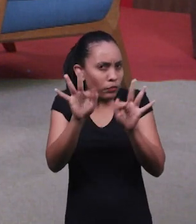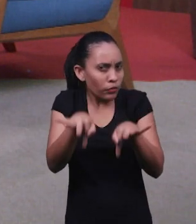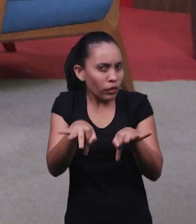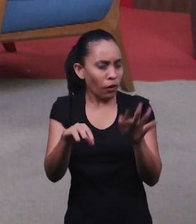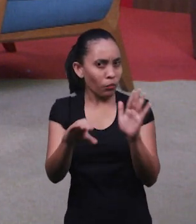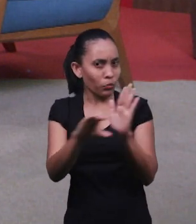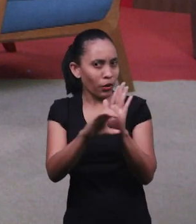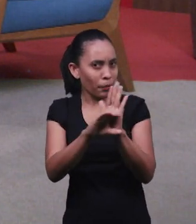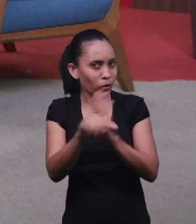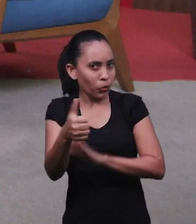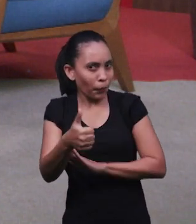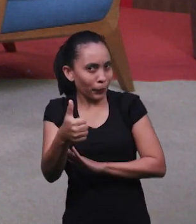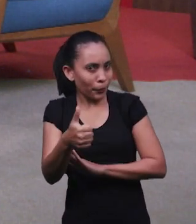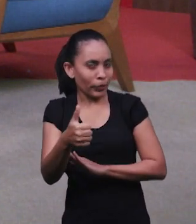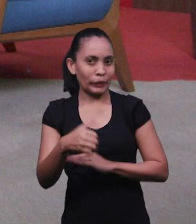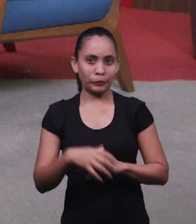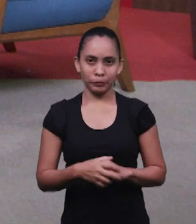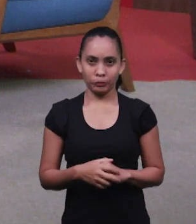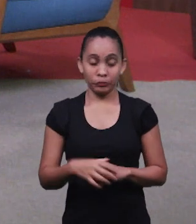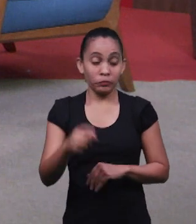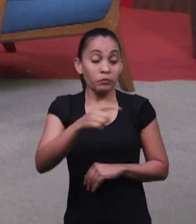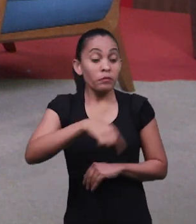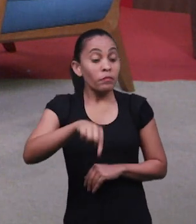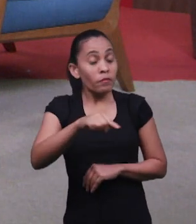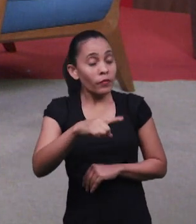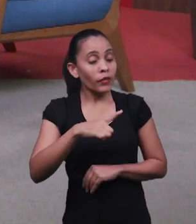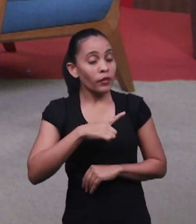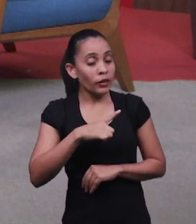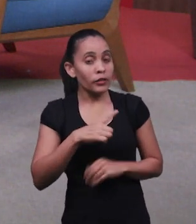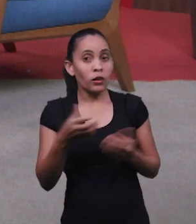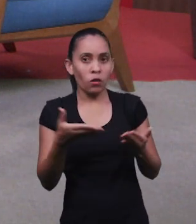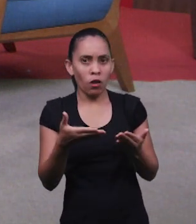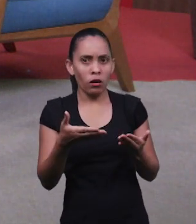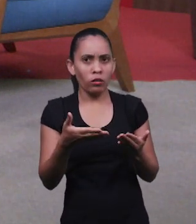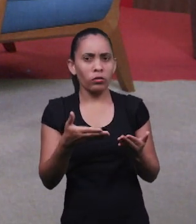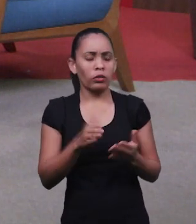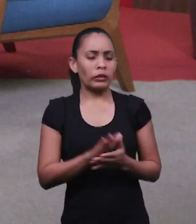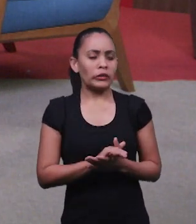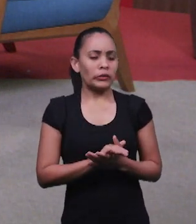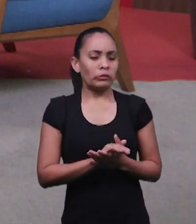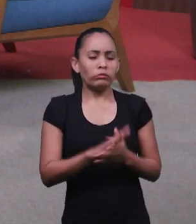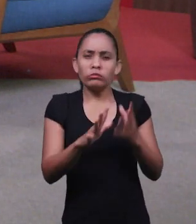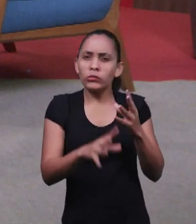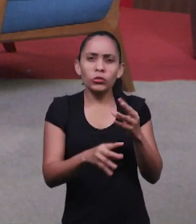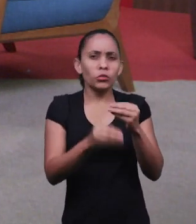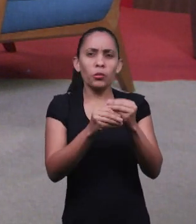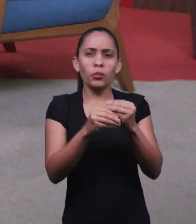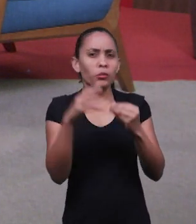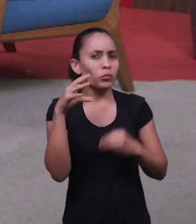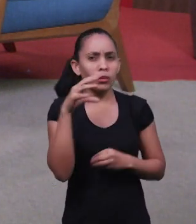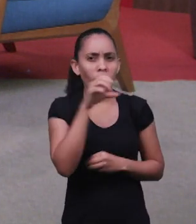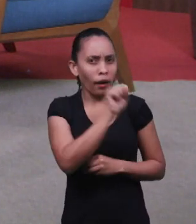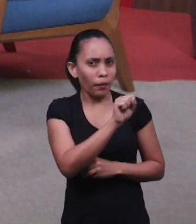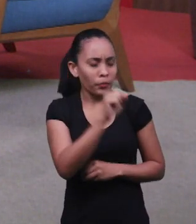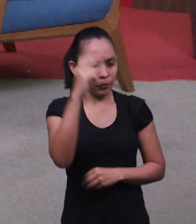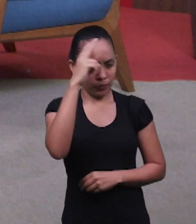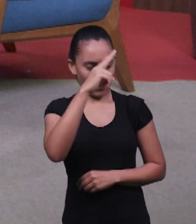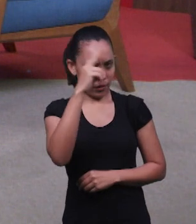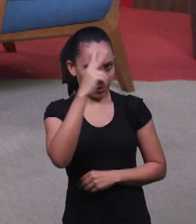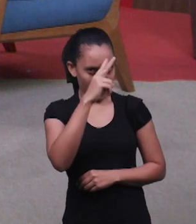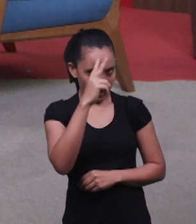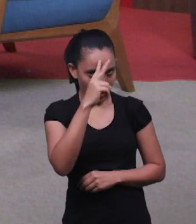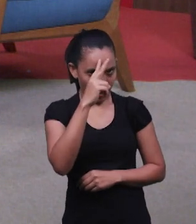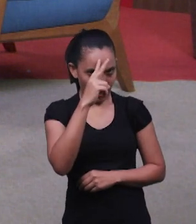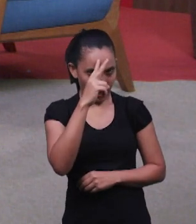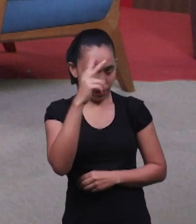premier, vous puissiez faire de manière objective une introduction pour rappeler aux